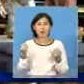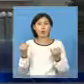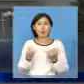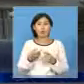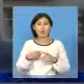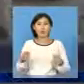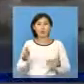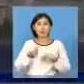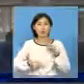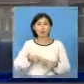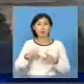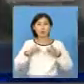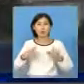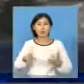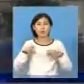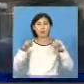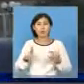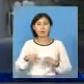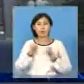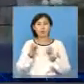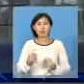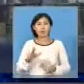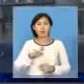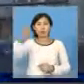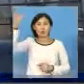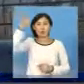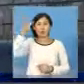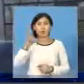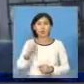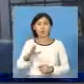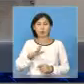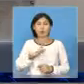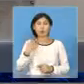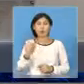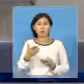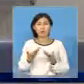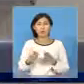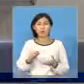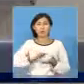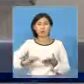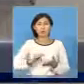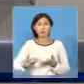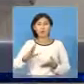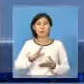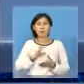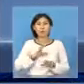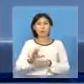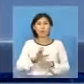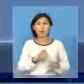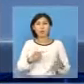салады. Мерекеге арналған тағы бір сый университет Абай Құнанбайұлының 3 кітап қолжазбасын